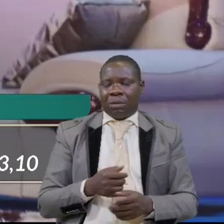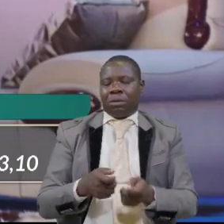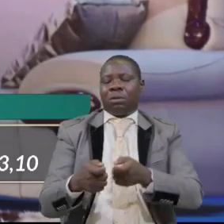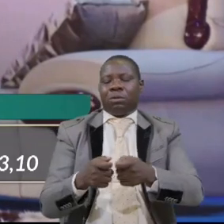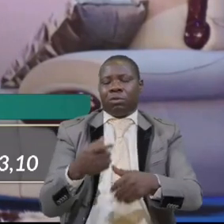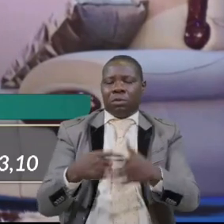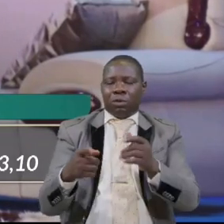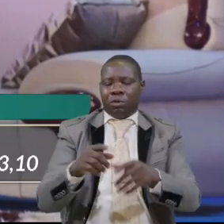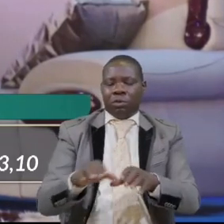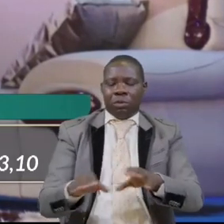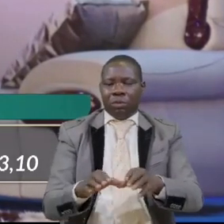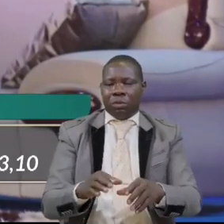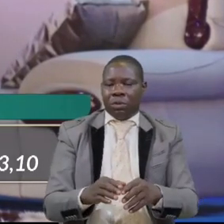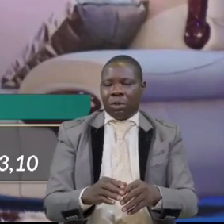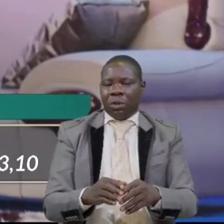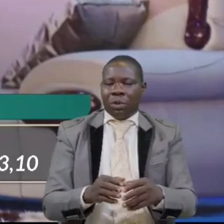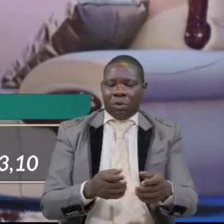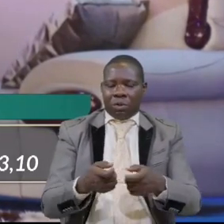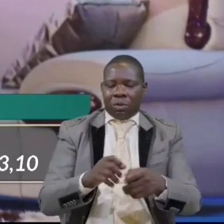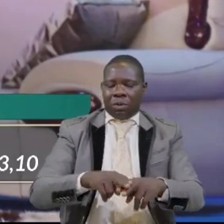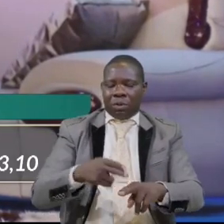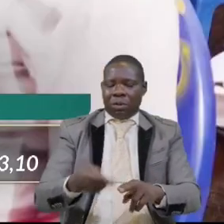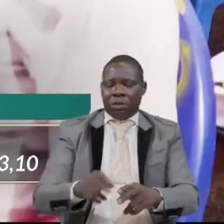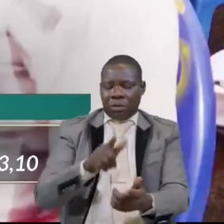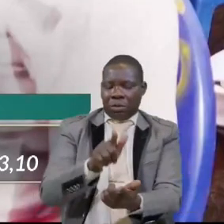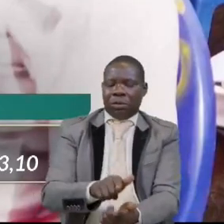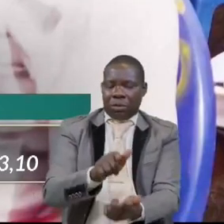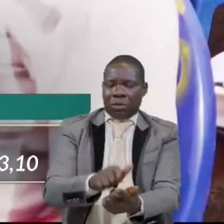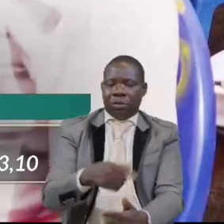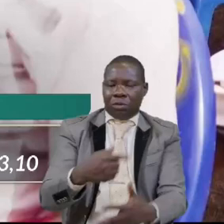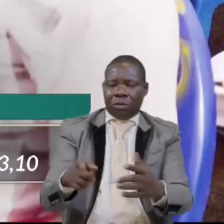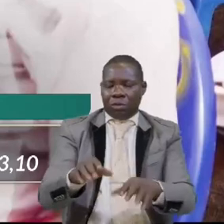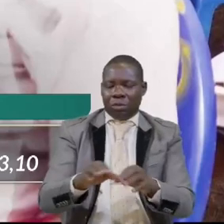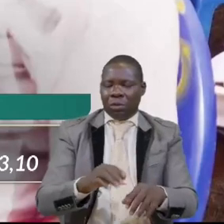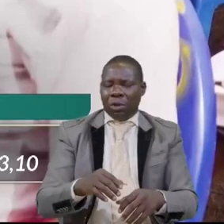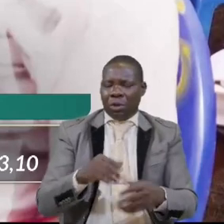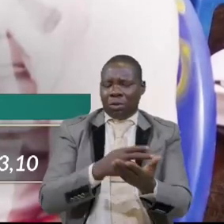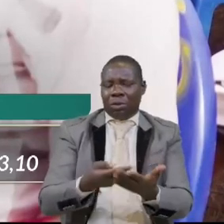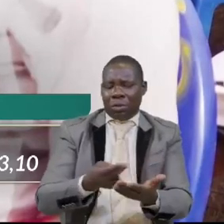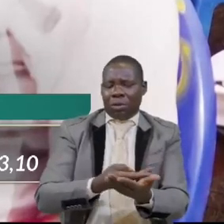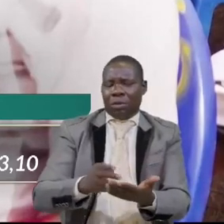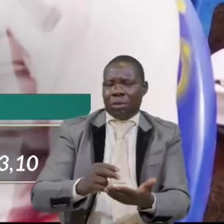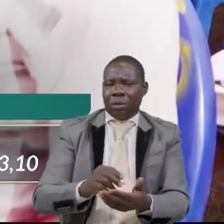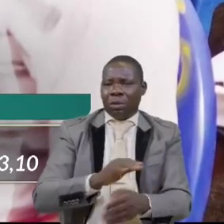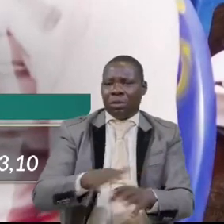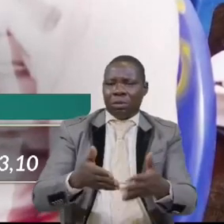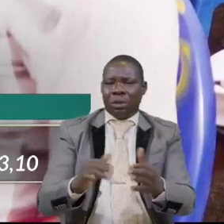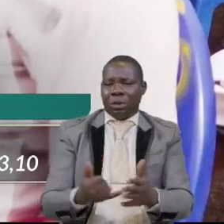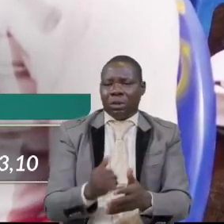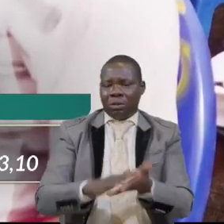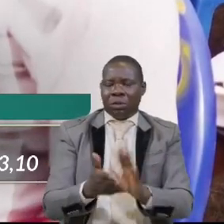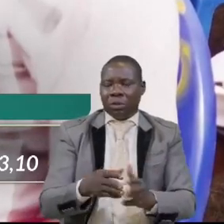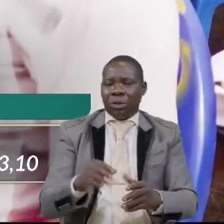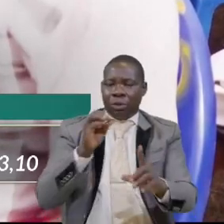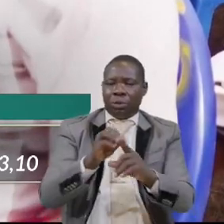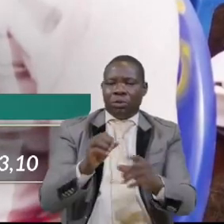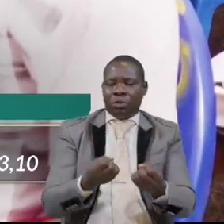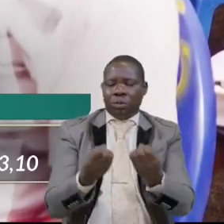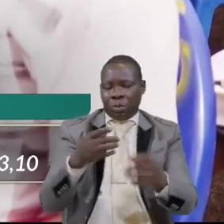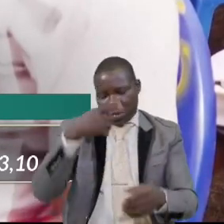peu, ralentis, il faut modérer, saint, là, oh, faut pas aller très loin, hein, parce que les gens autour de toi,